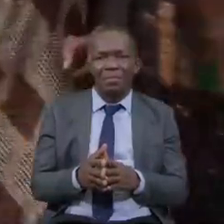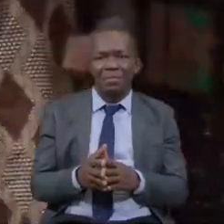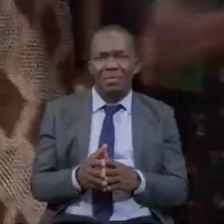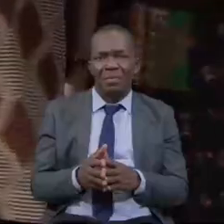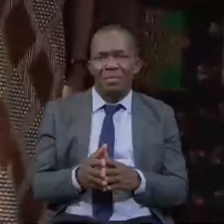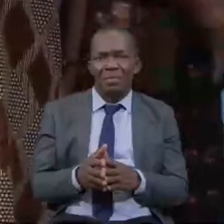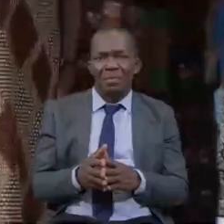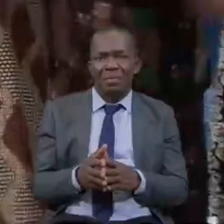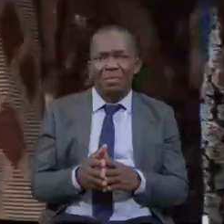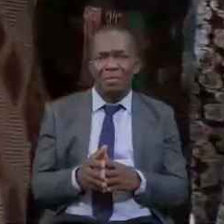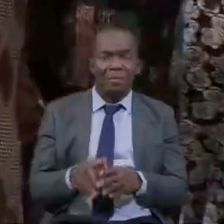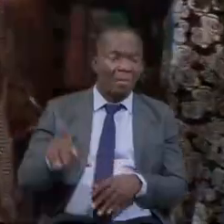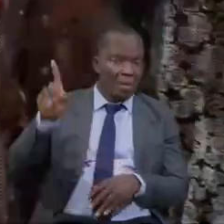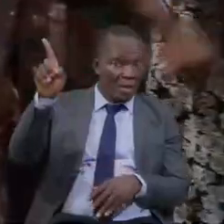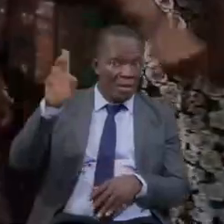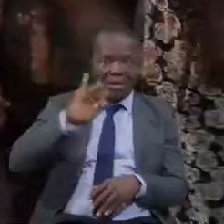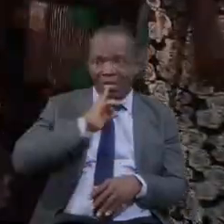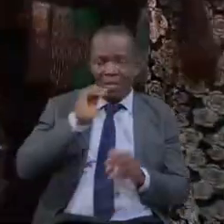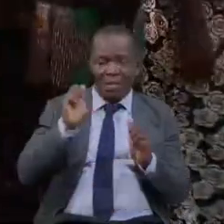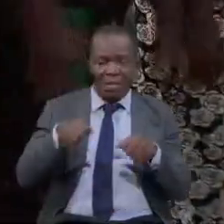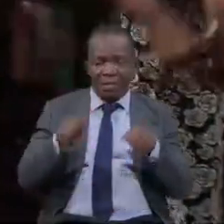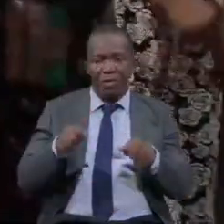Il est capable de t'amener à vaincre